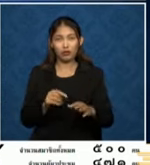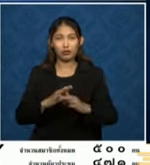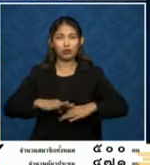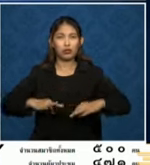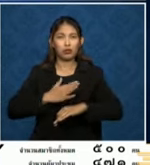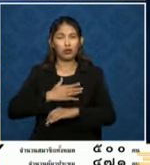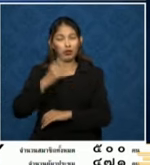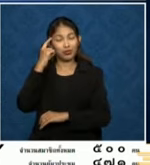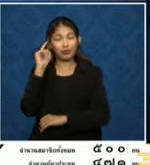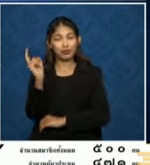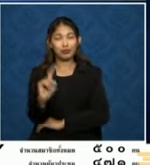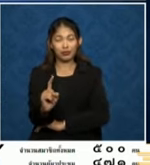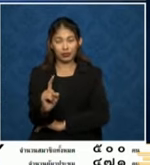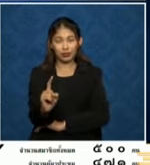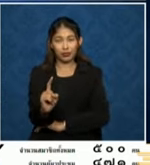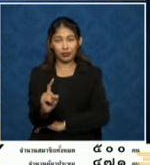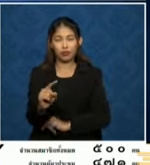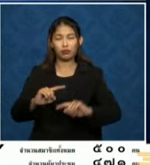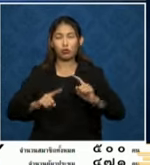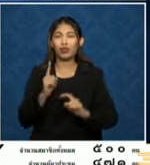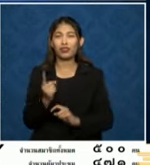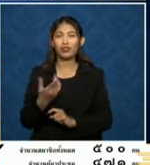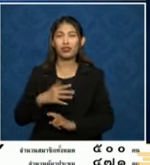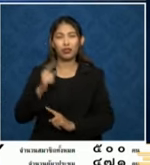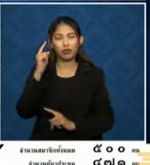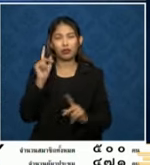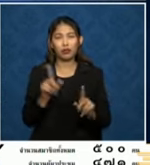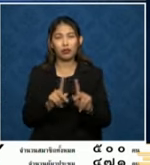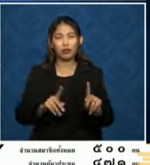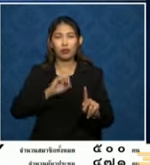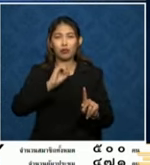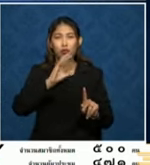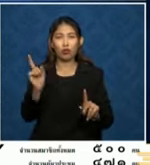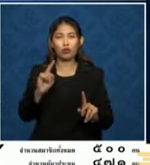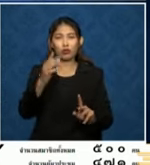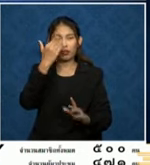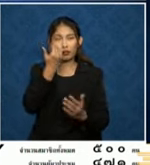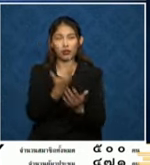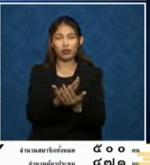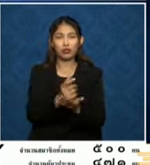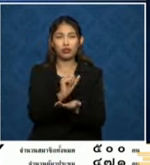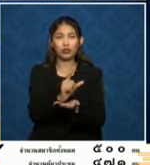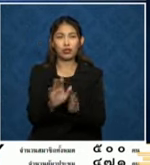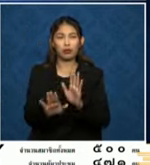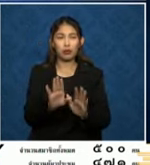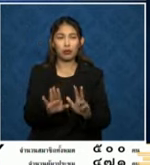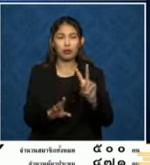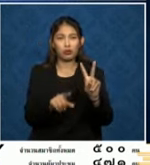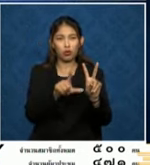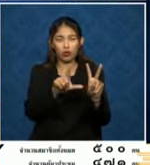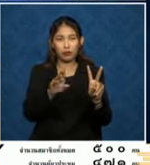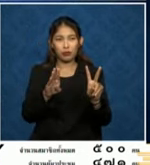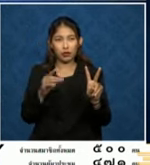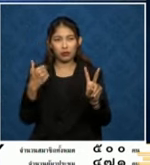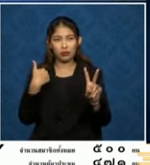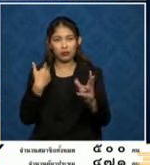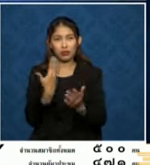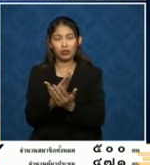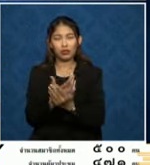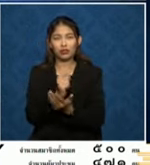พอจะอนุมานได้ครับแต่ความจริงก็อยากให้ทางกรรมาธิการนั้นยืนยันเช่นกันว่าค่าใช้จ่ายทั้งหมดอยู่ที่ประมาณ2ล้านบาทนั้นน่าจะ